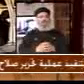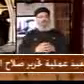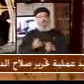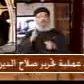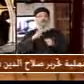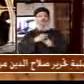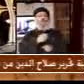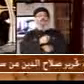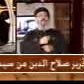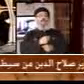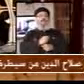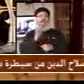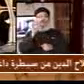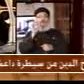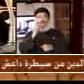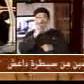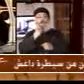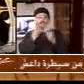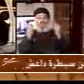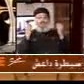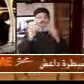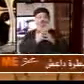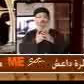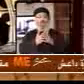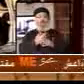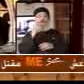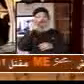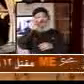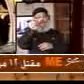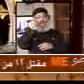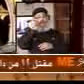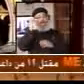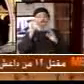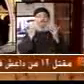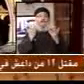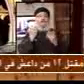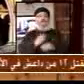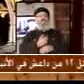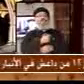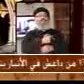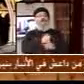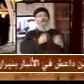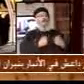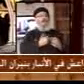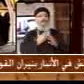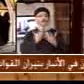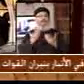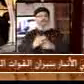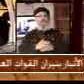والشفقة، وأنا واقف عند الكلمة دي زيادة شوية علشان أحب أن معناها يتلمس معانا كلنا،